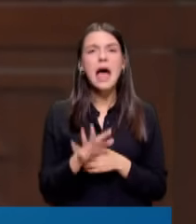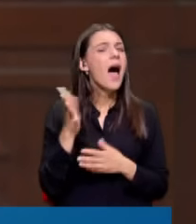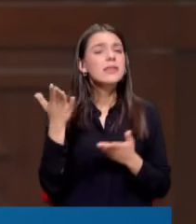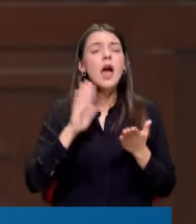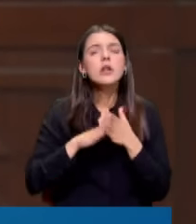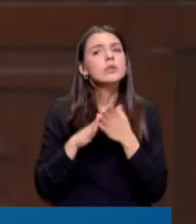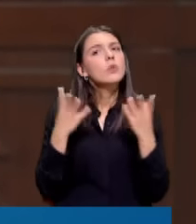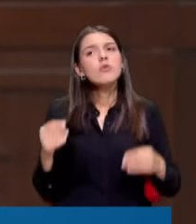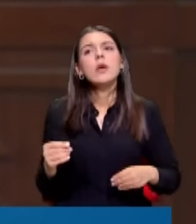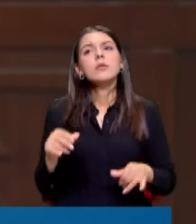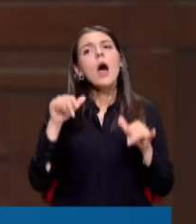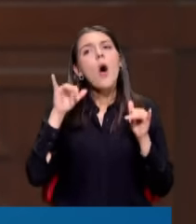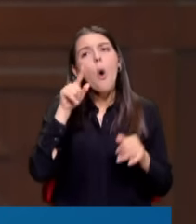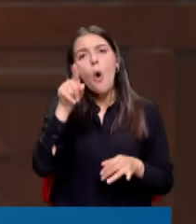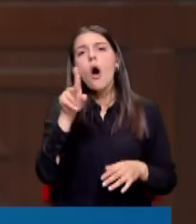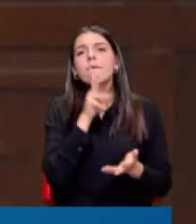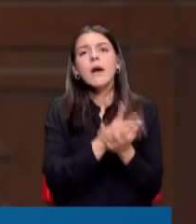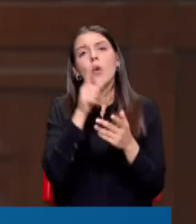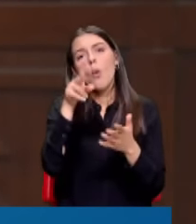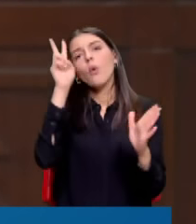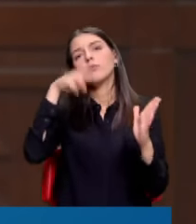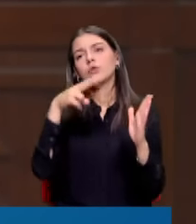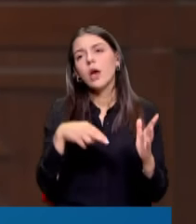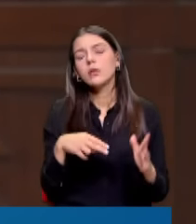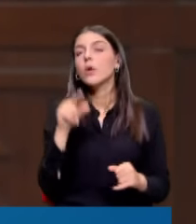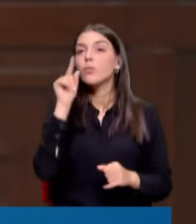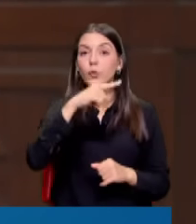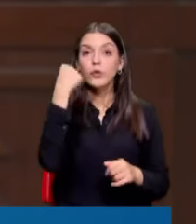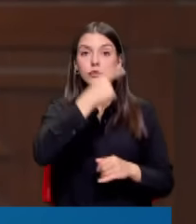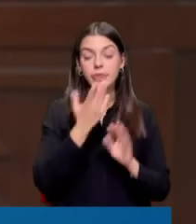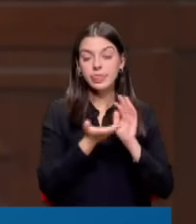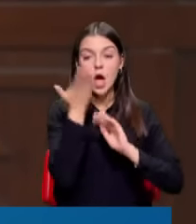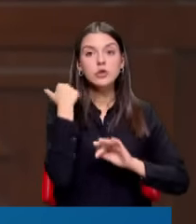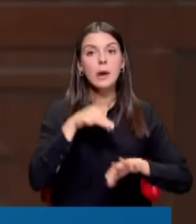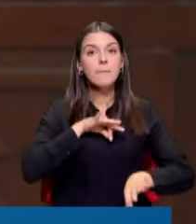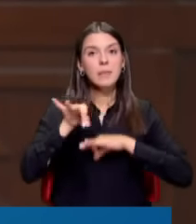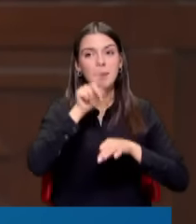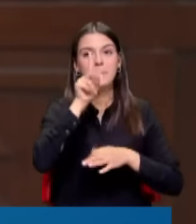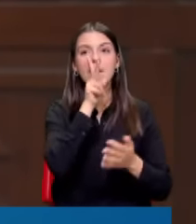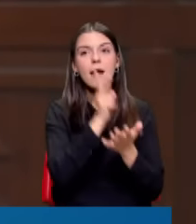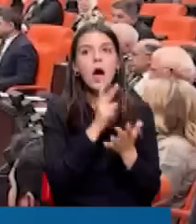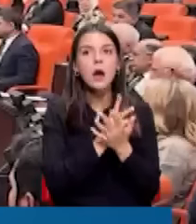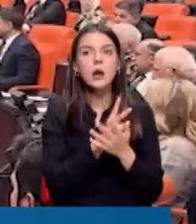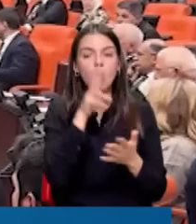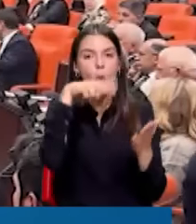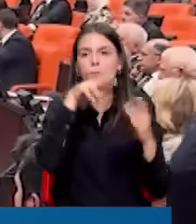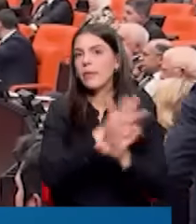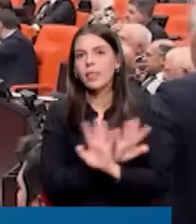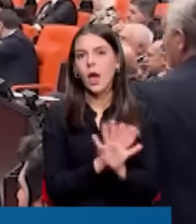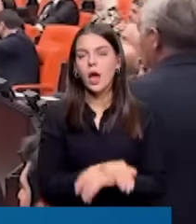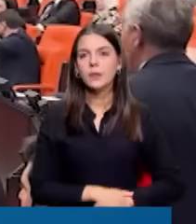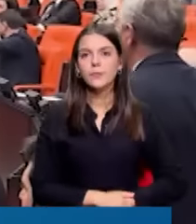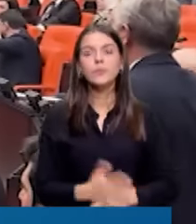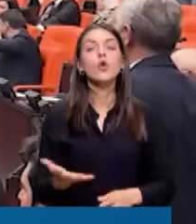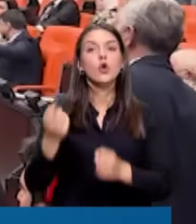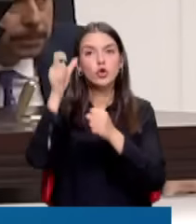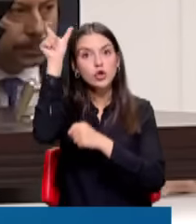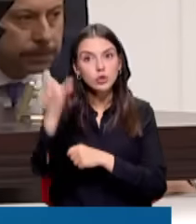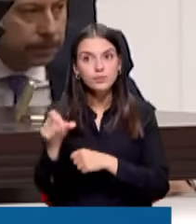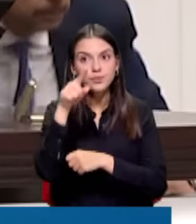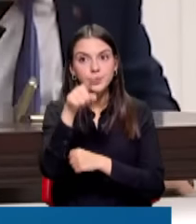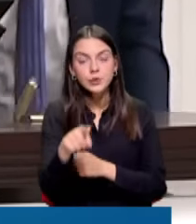arkadaşımız olsaydı o kararı okuyacaktı. Dolayısıyla önceden planlanmış bir karar okutma değildir. Kurtulmuş, Can Atalay özel